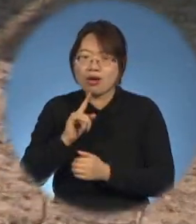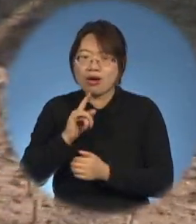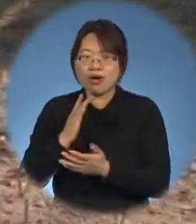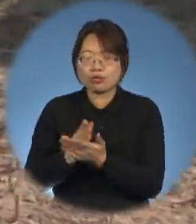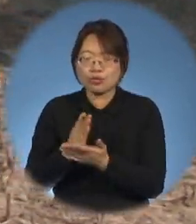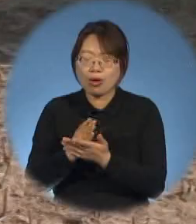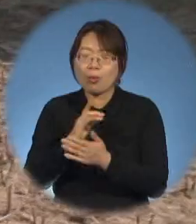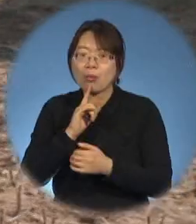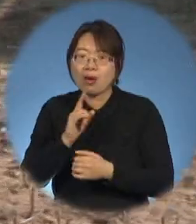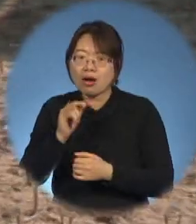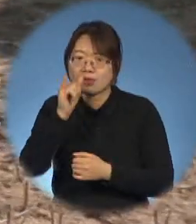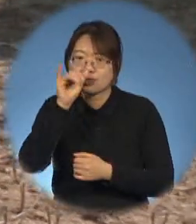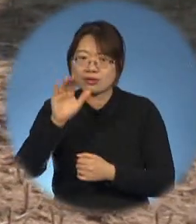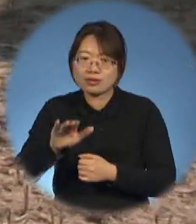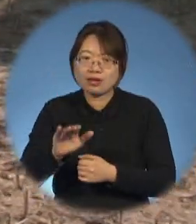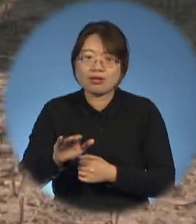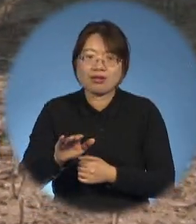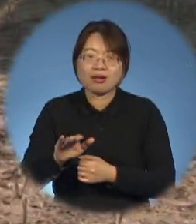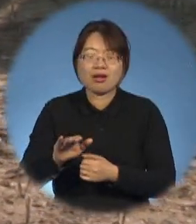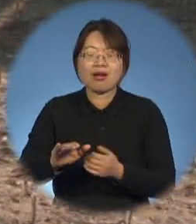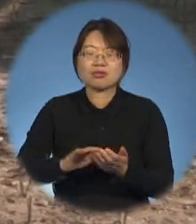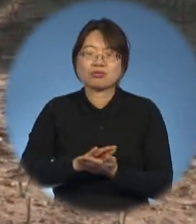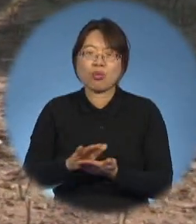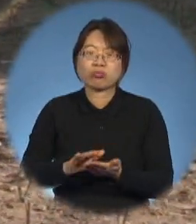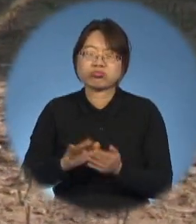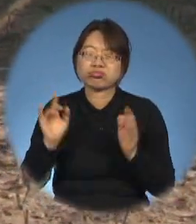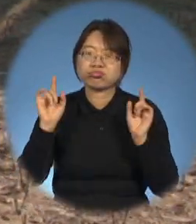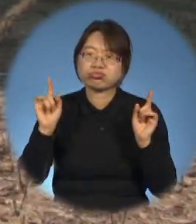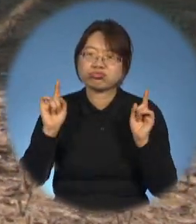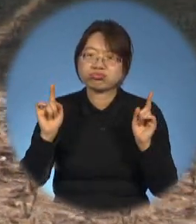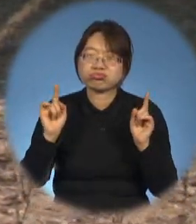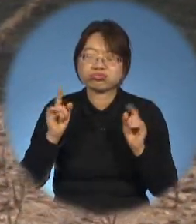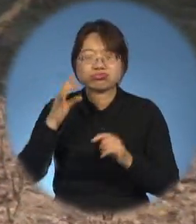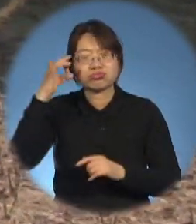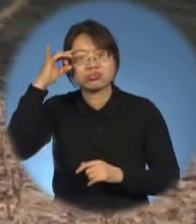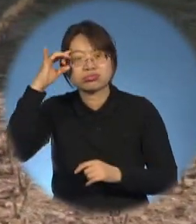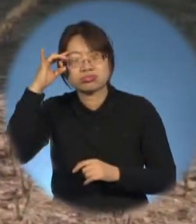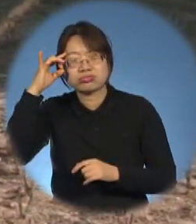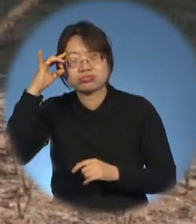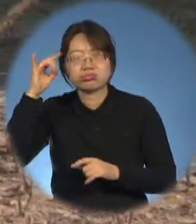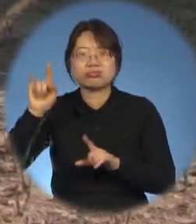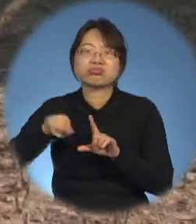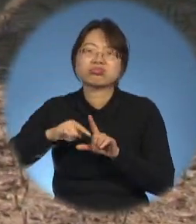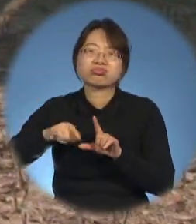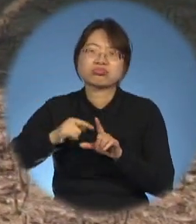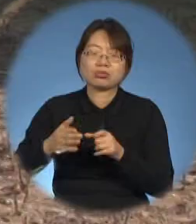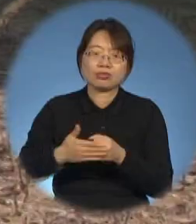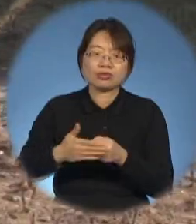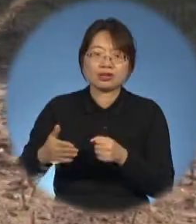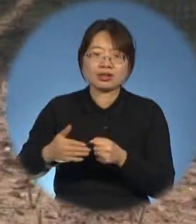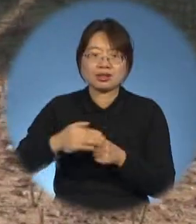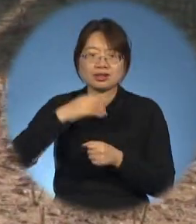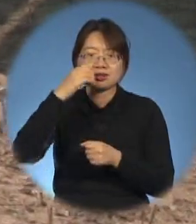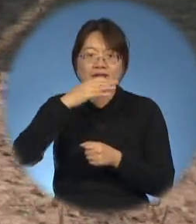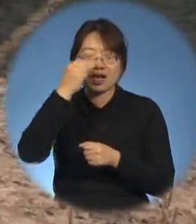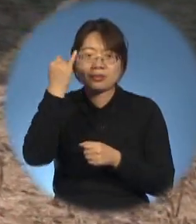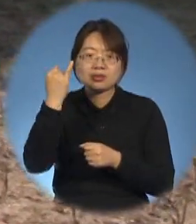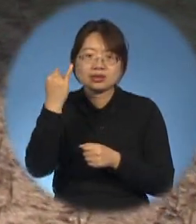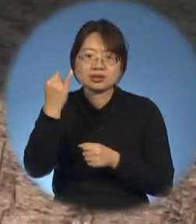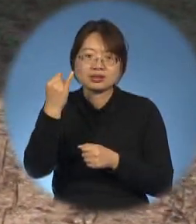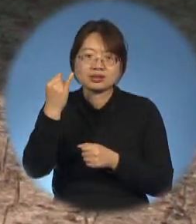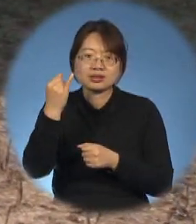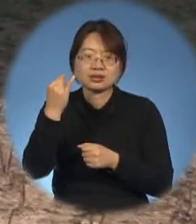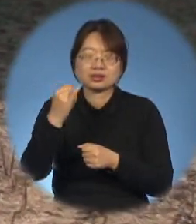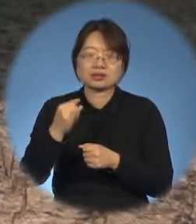말라고 하는 지 혼자 놀기도 넣어 중간 or 일어 썬 약 실려 목이나 o 무게로 할머니가 잔